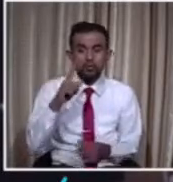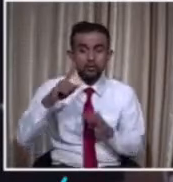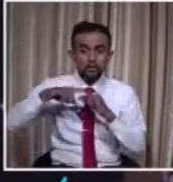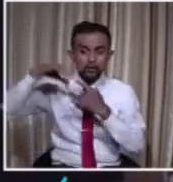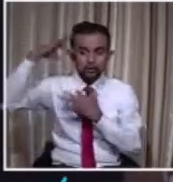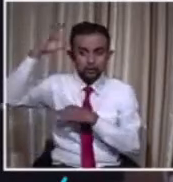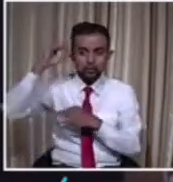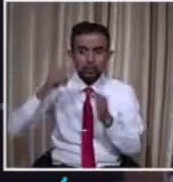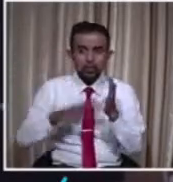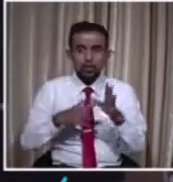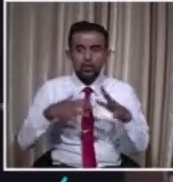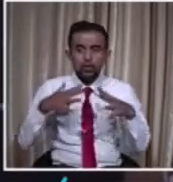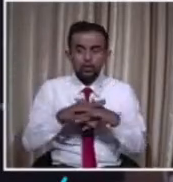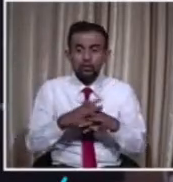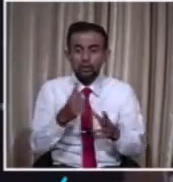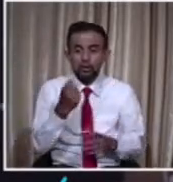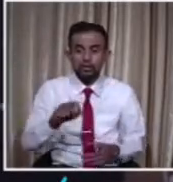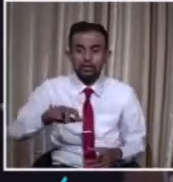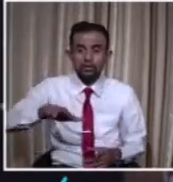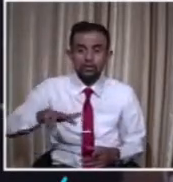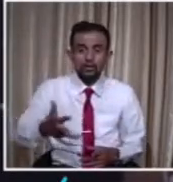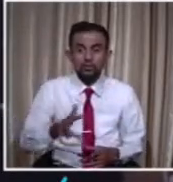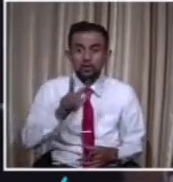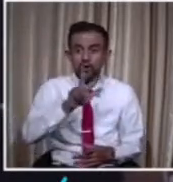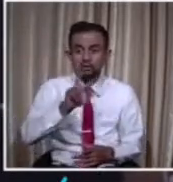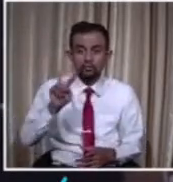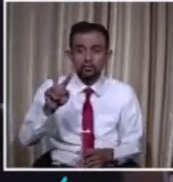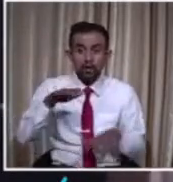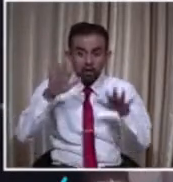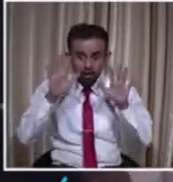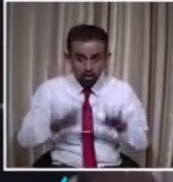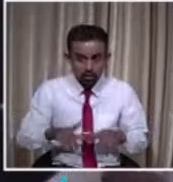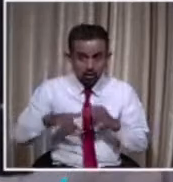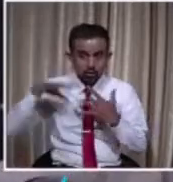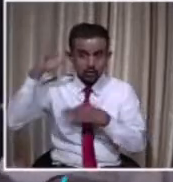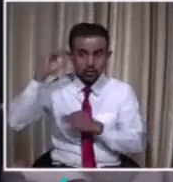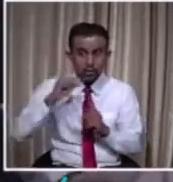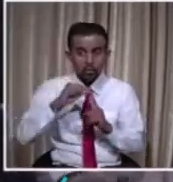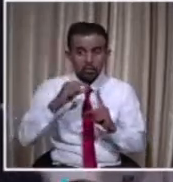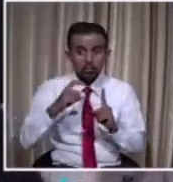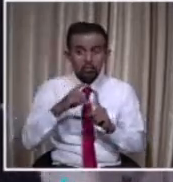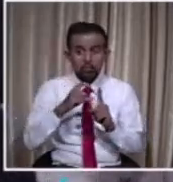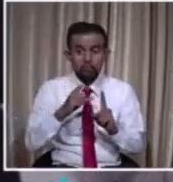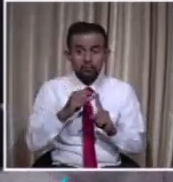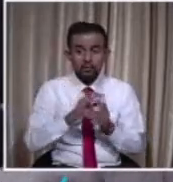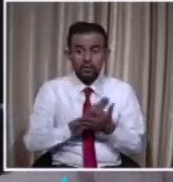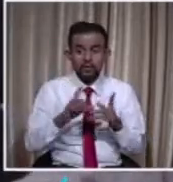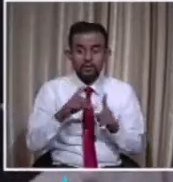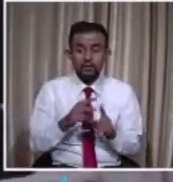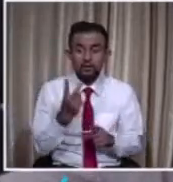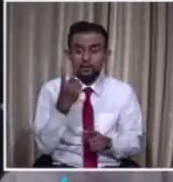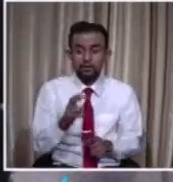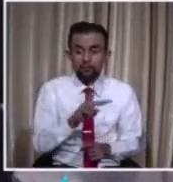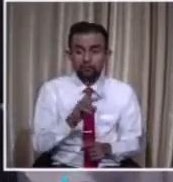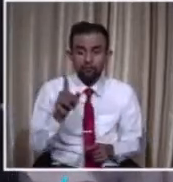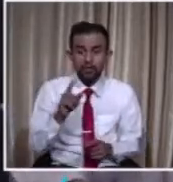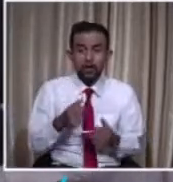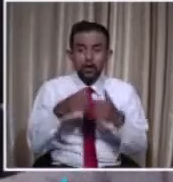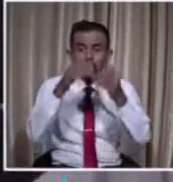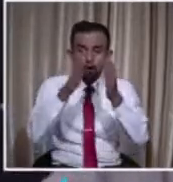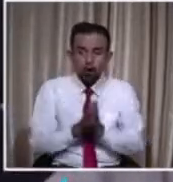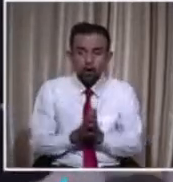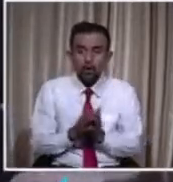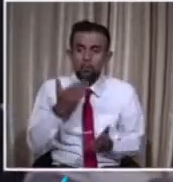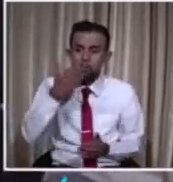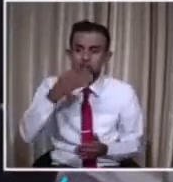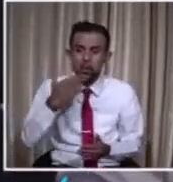niti upadhiya 1982 avasana upadhiya aachara upadhiya 2021 me sieluma